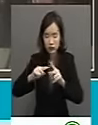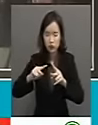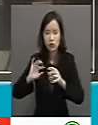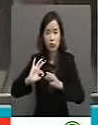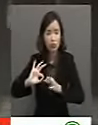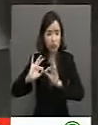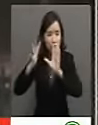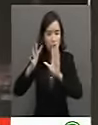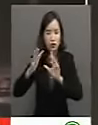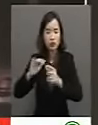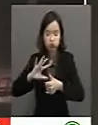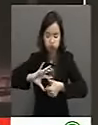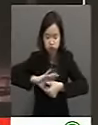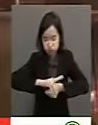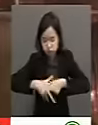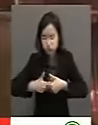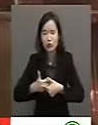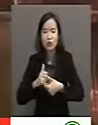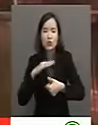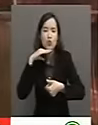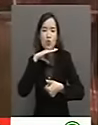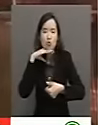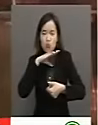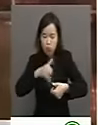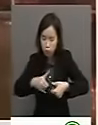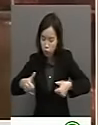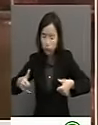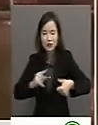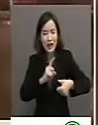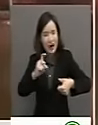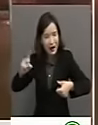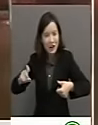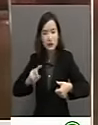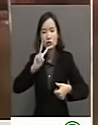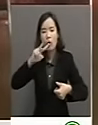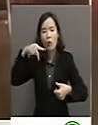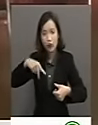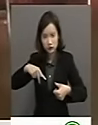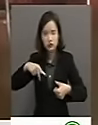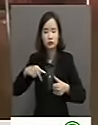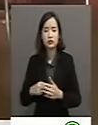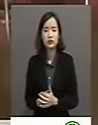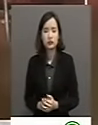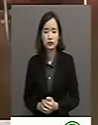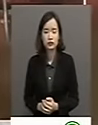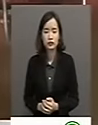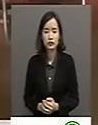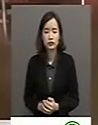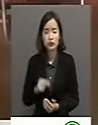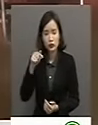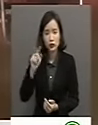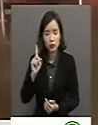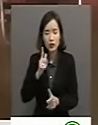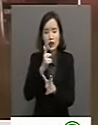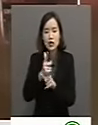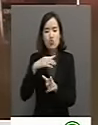าเนี่ยไปคอกบรรดาลูกหมูแล้วก็แม่หมูตายไปกว่า 2,000 ตัวด้วยกันจุดที่เกิดเหตุนะครับเป็นฟาร์ม